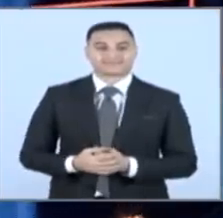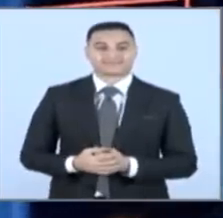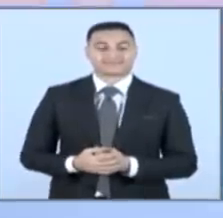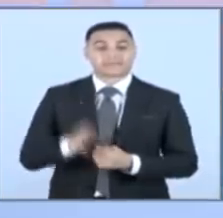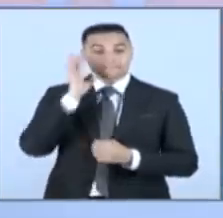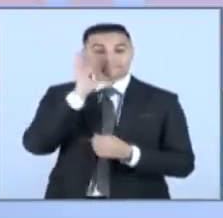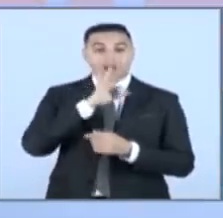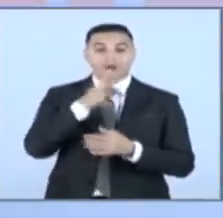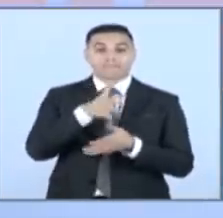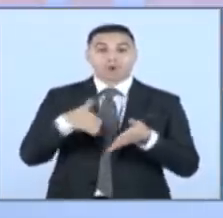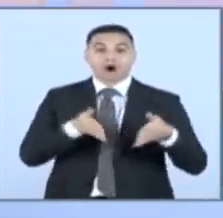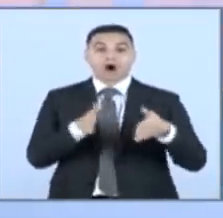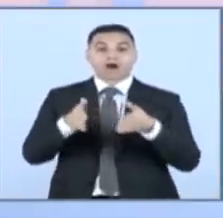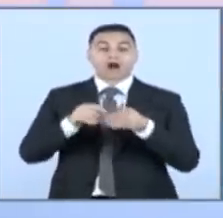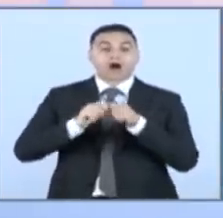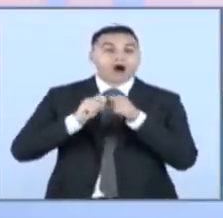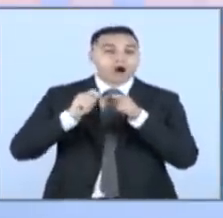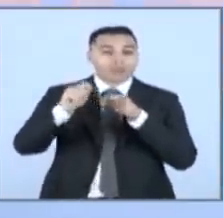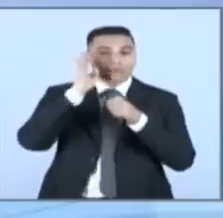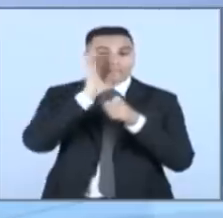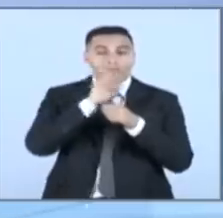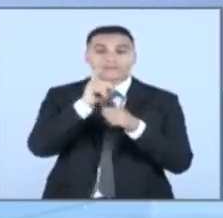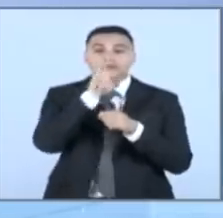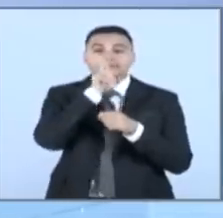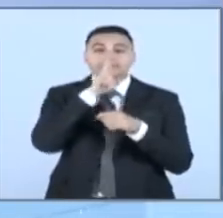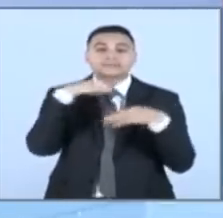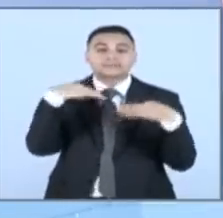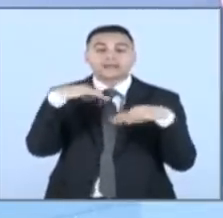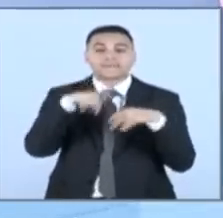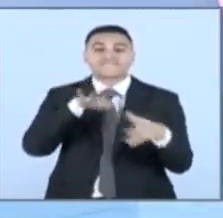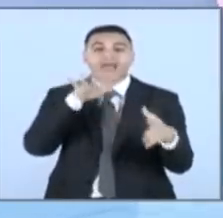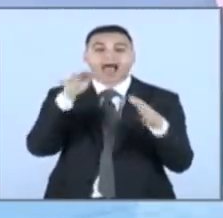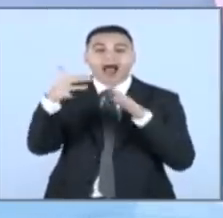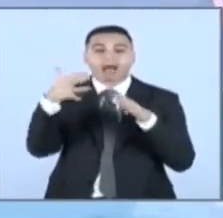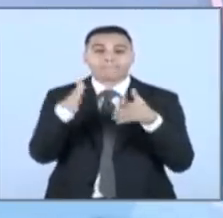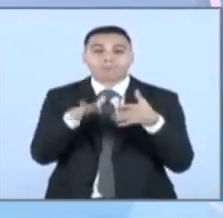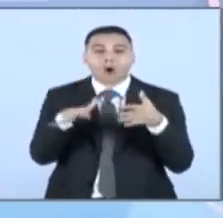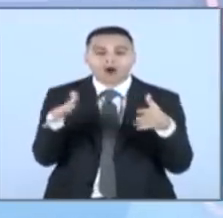ما هي أطول بحيرة للمياه العذبة في العالم؟